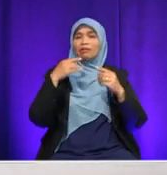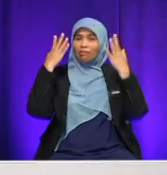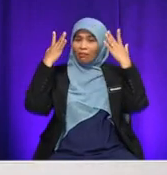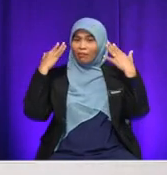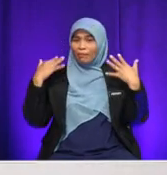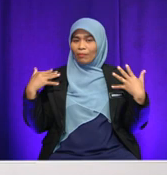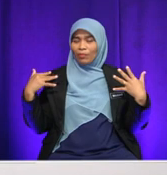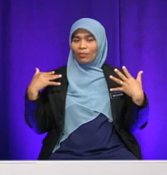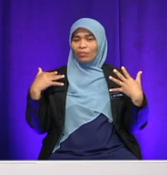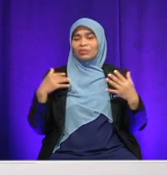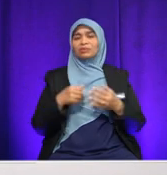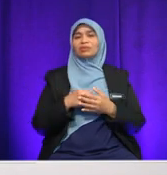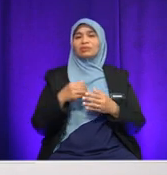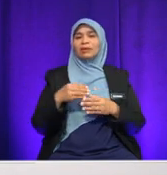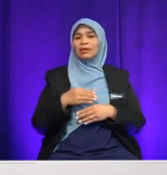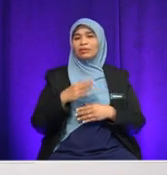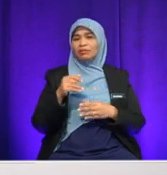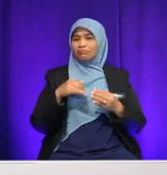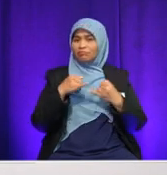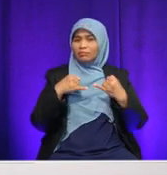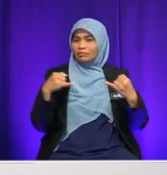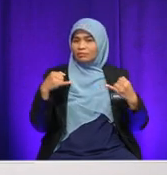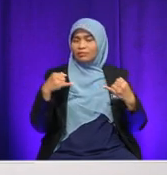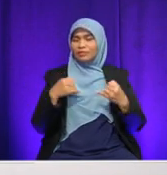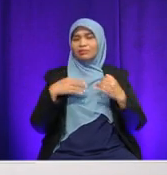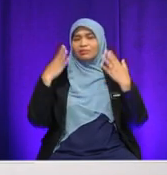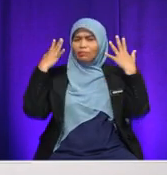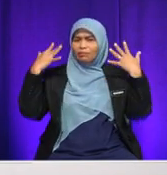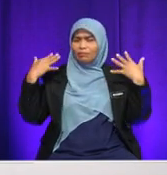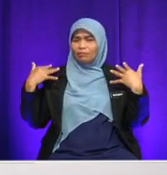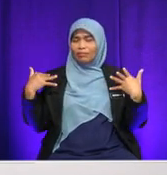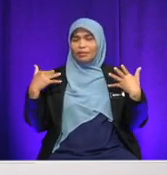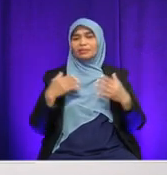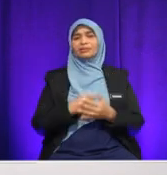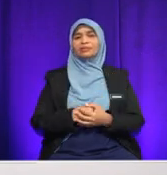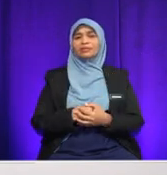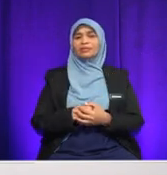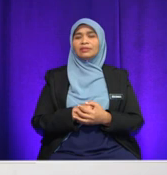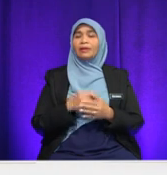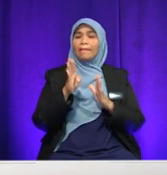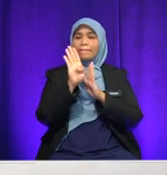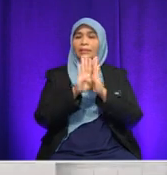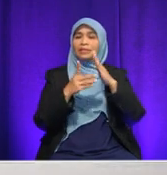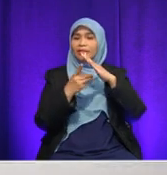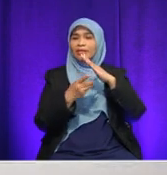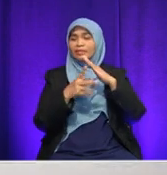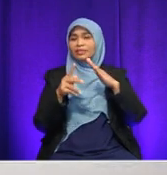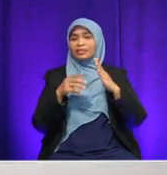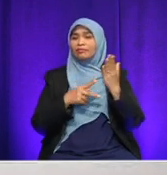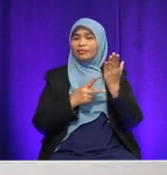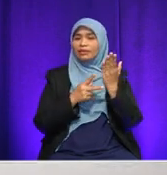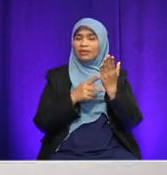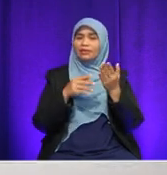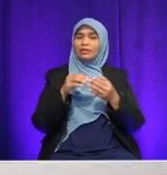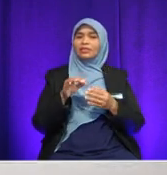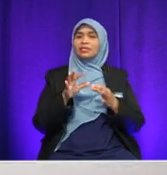gerbang, gondrong, panjang, pintal memintal, kusut masai itu. Berdasarkan teknik petikan